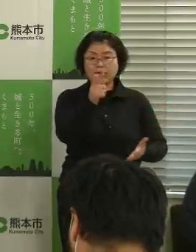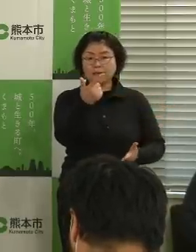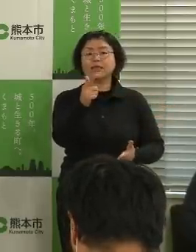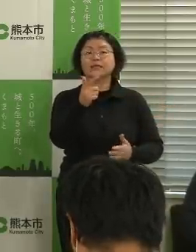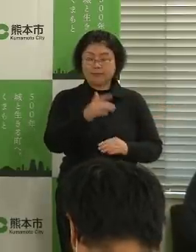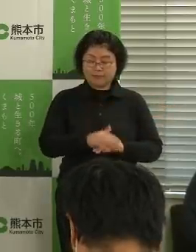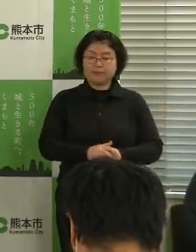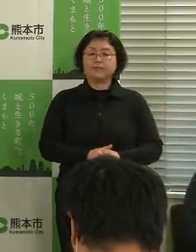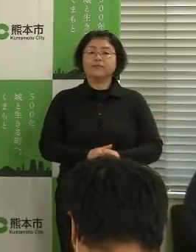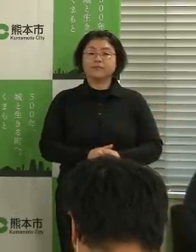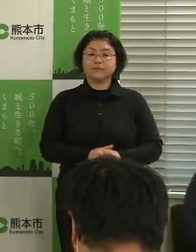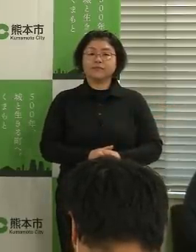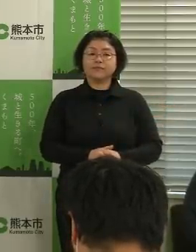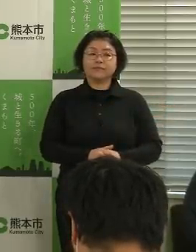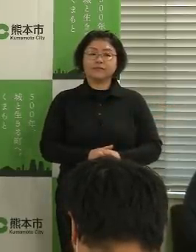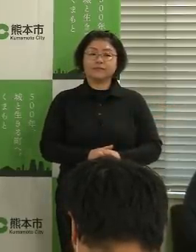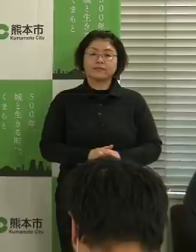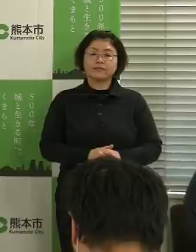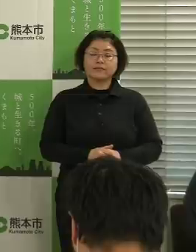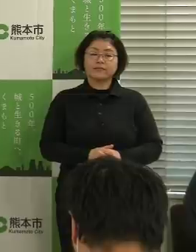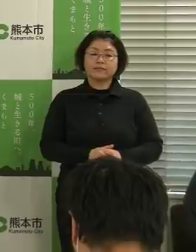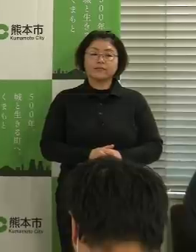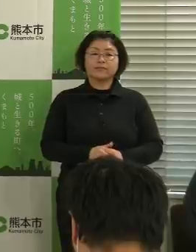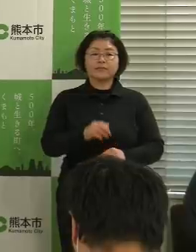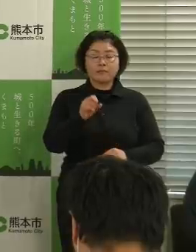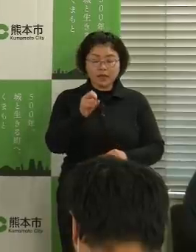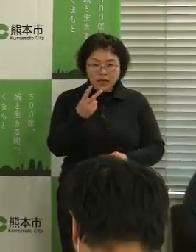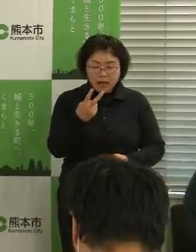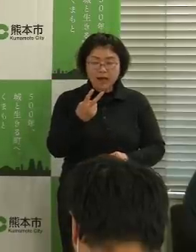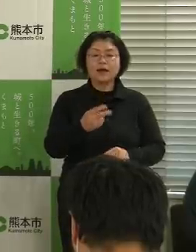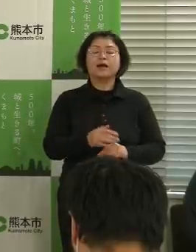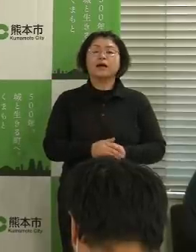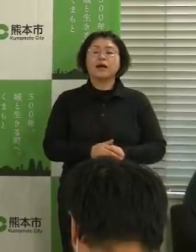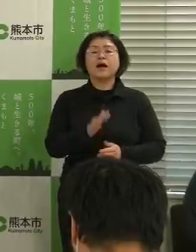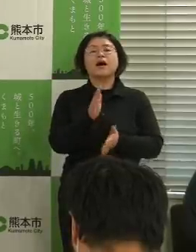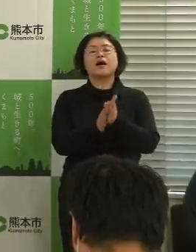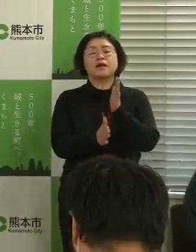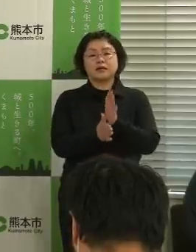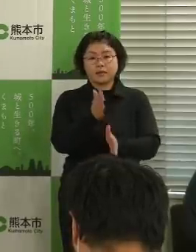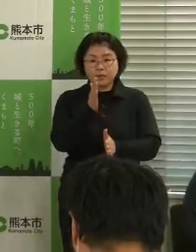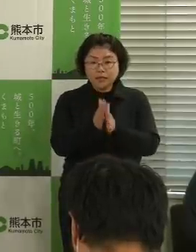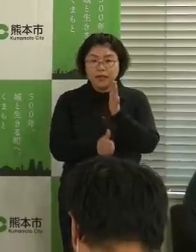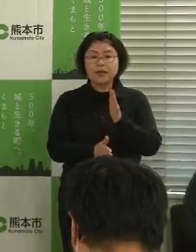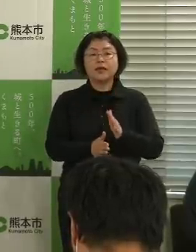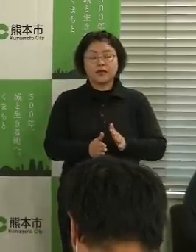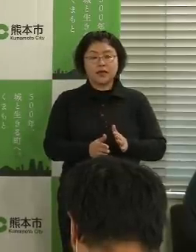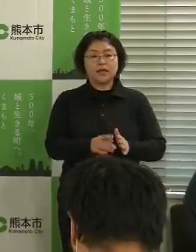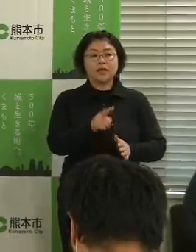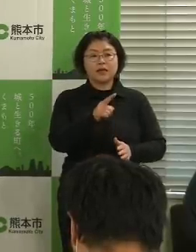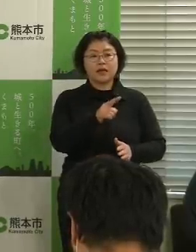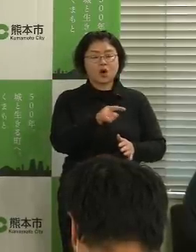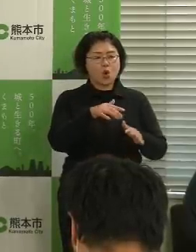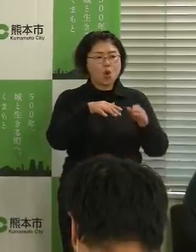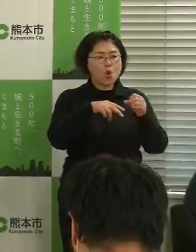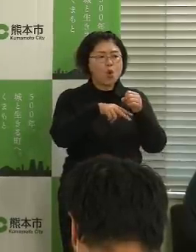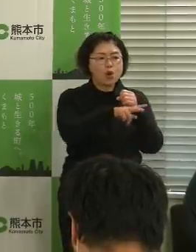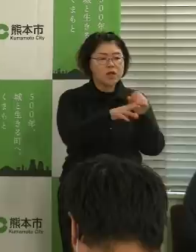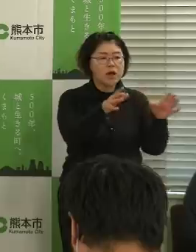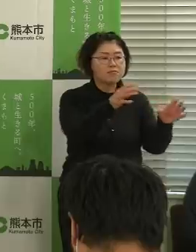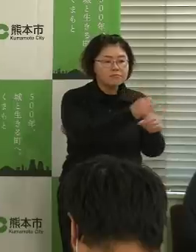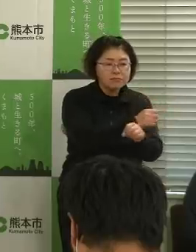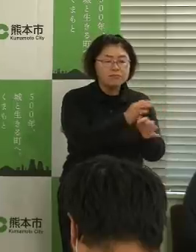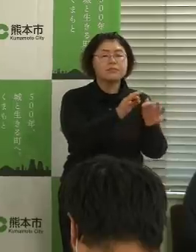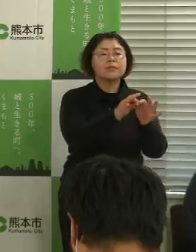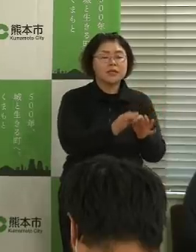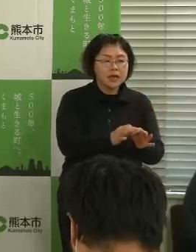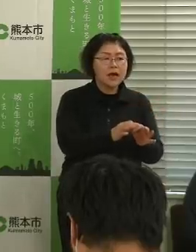、まあこの辺についてはですね、また改めて収束をした後にですね、各国の首脳